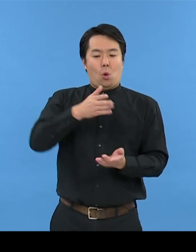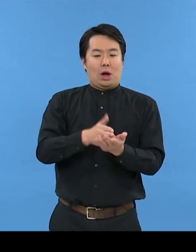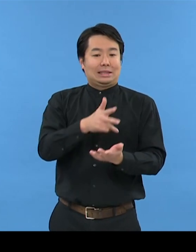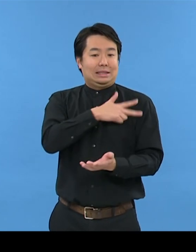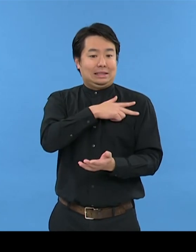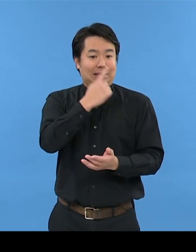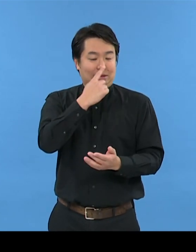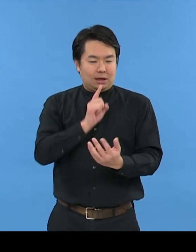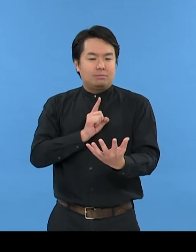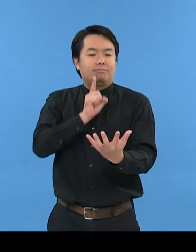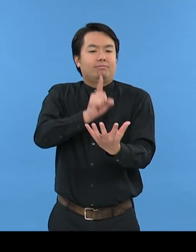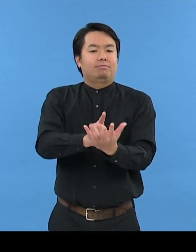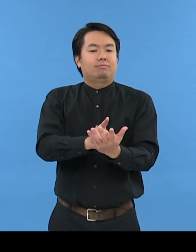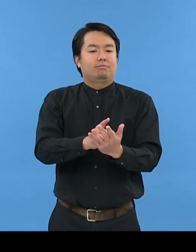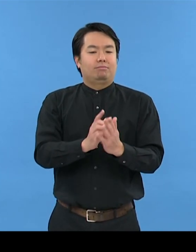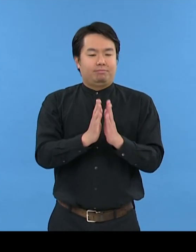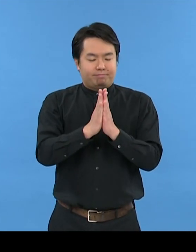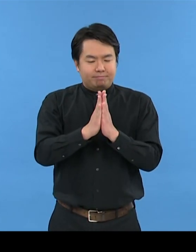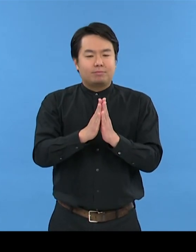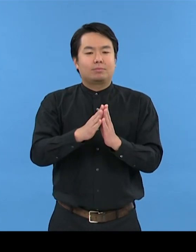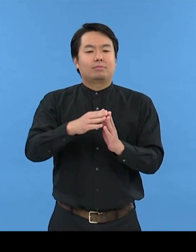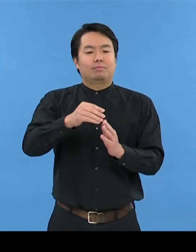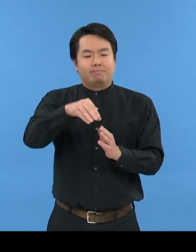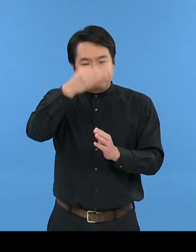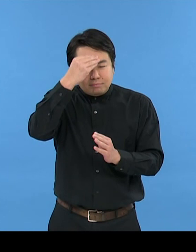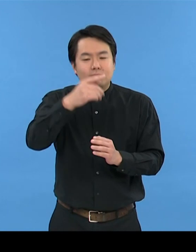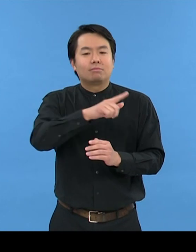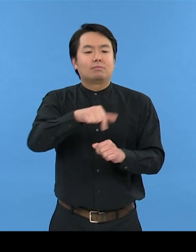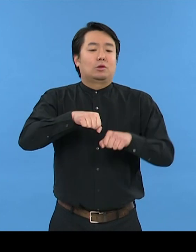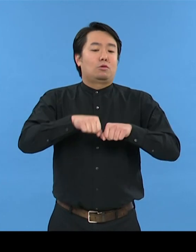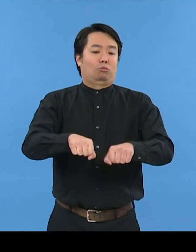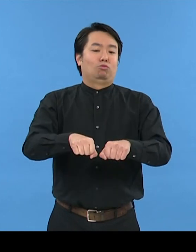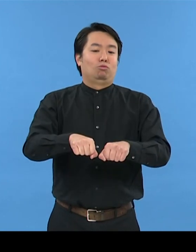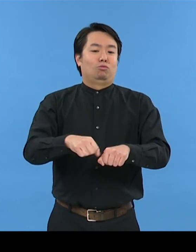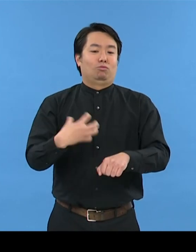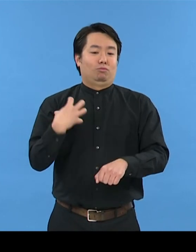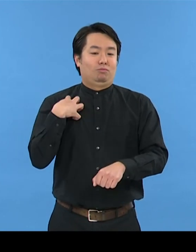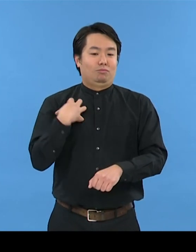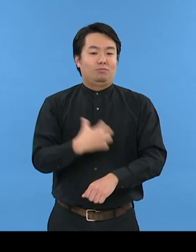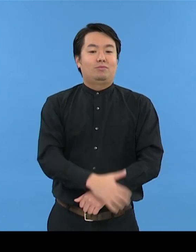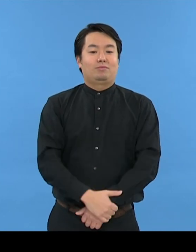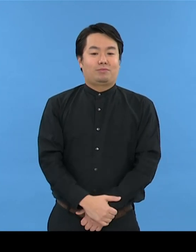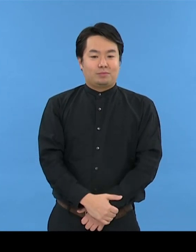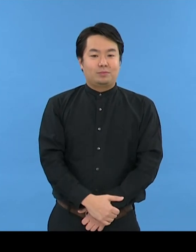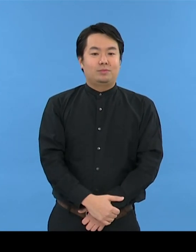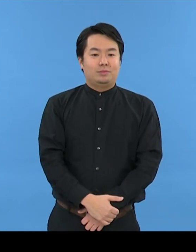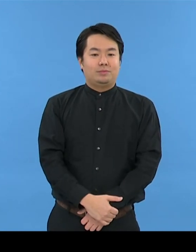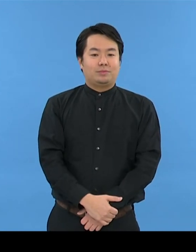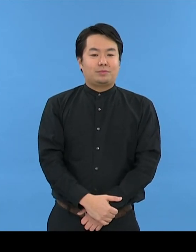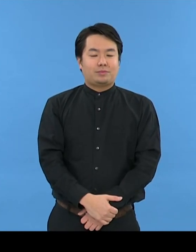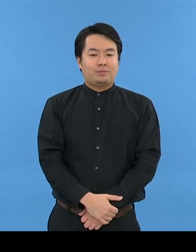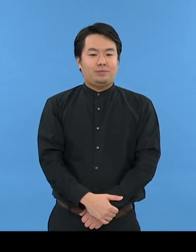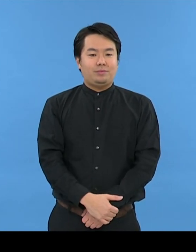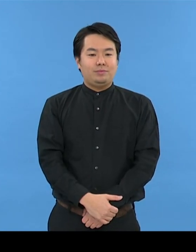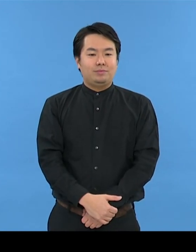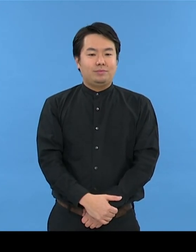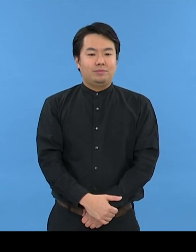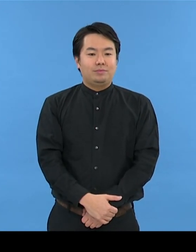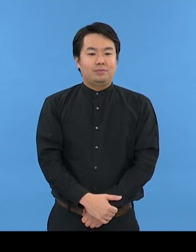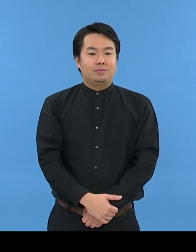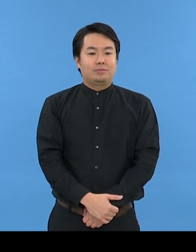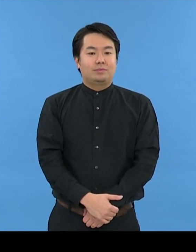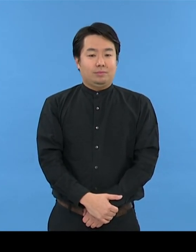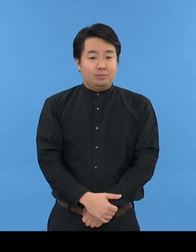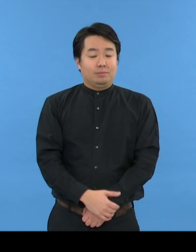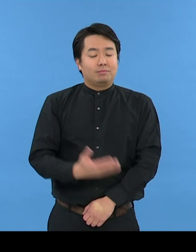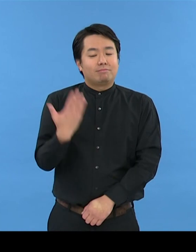誌がその人の宗教に合わせて教会氏が執り行わないってくれという要望があった場合ですよねする